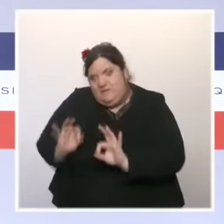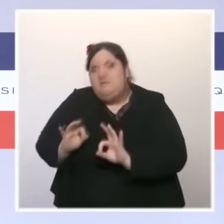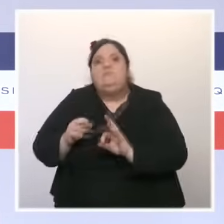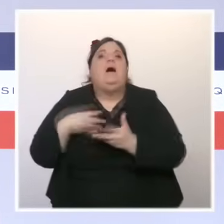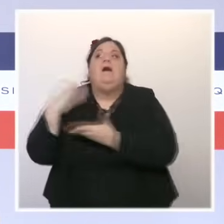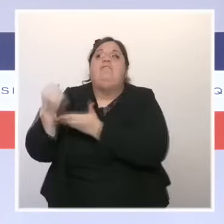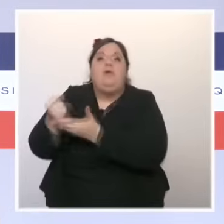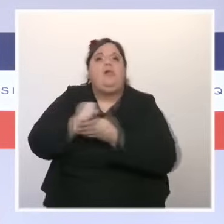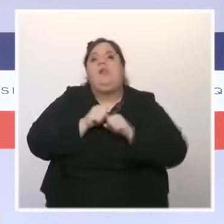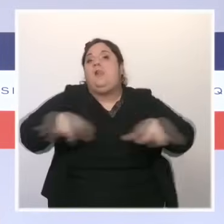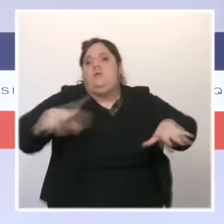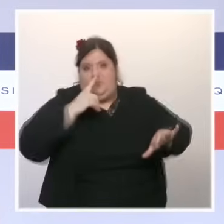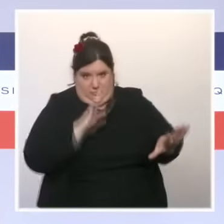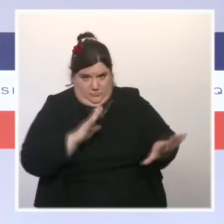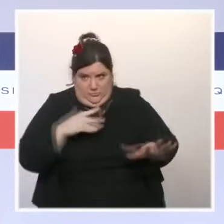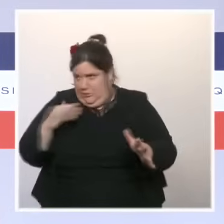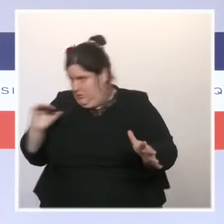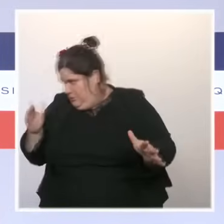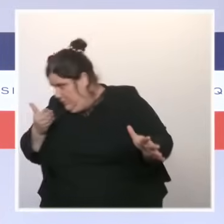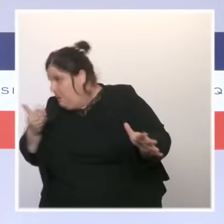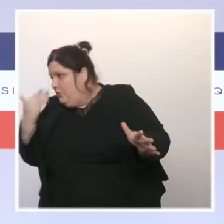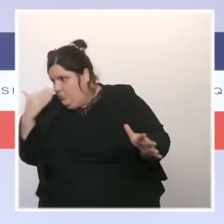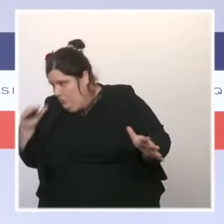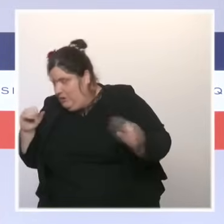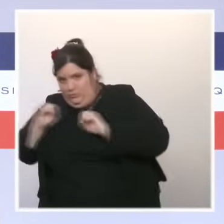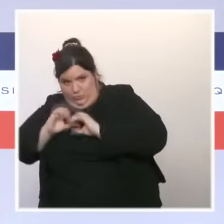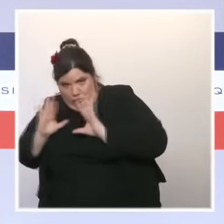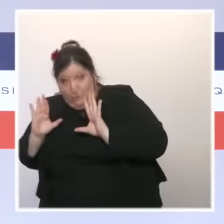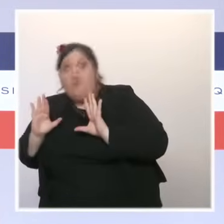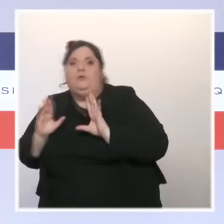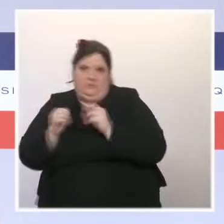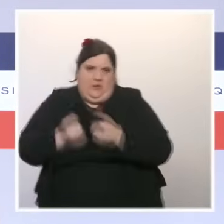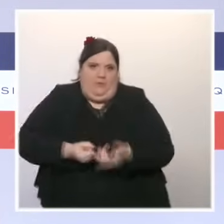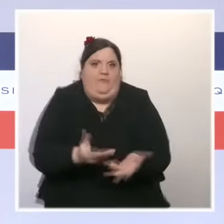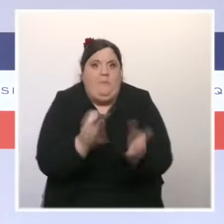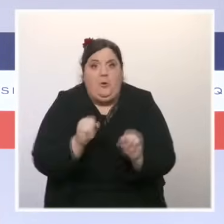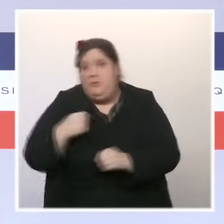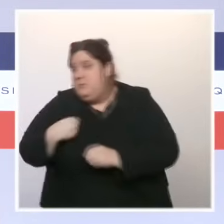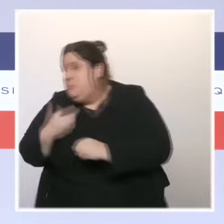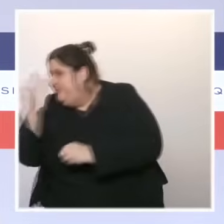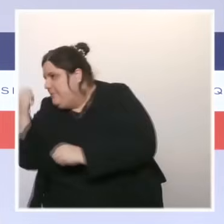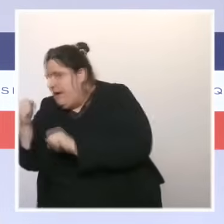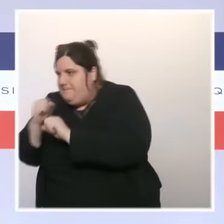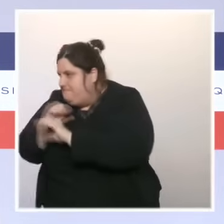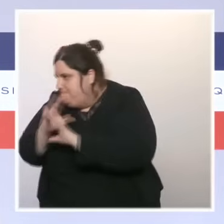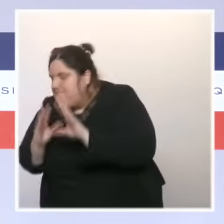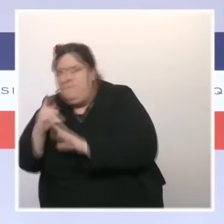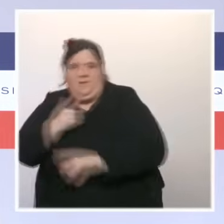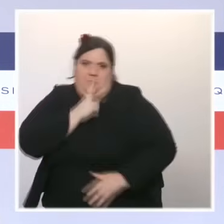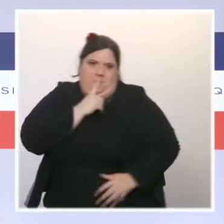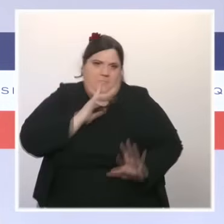informations que nous avons et de dire celles dont nous avons effectivement parfaitement connaissance. D'accord. Merci beaucoup. Merci à vous.